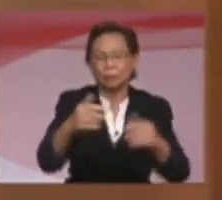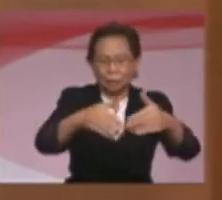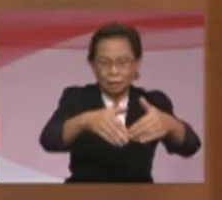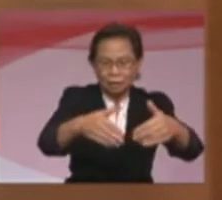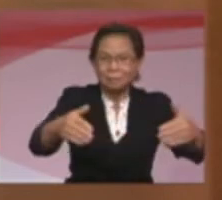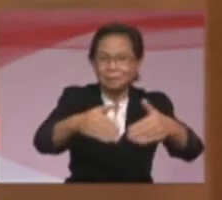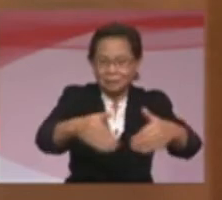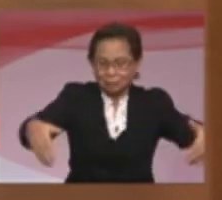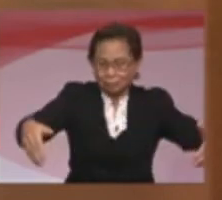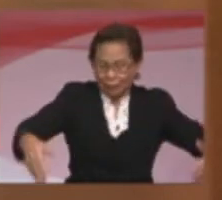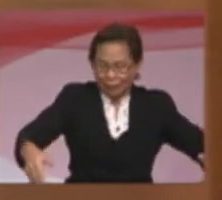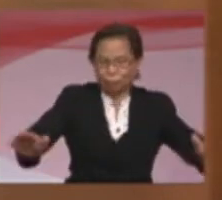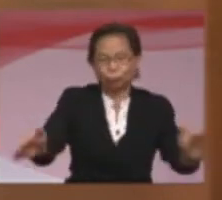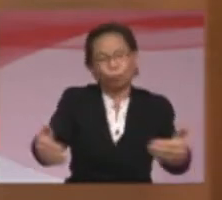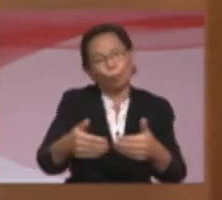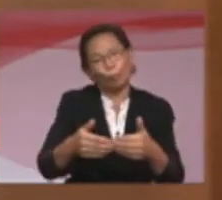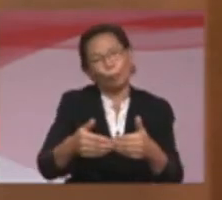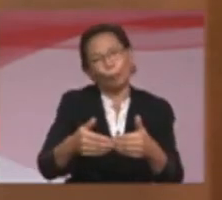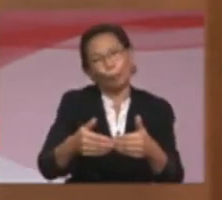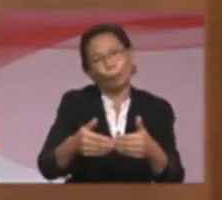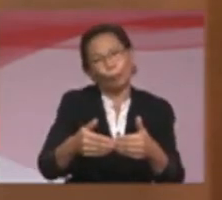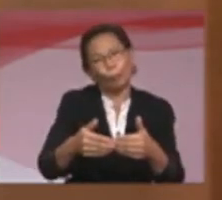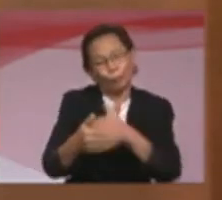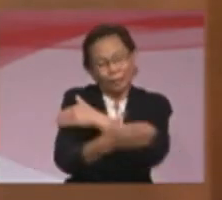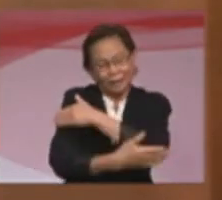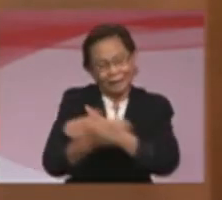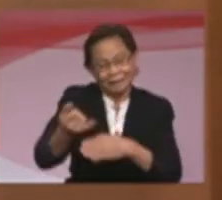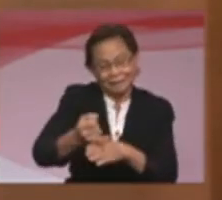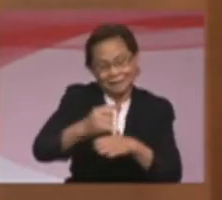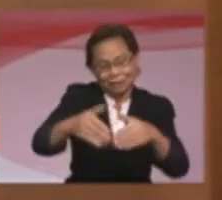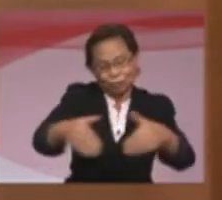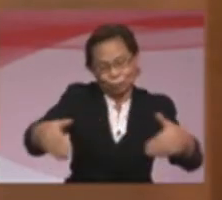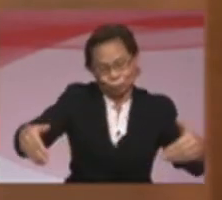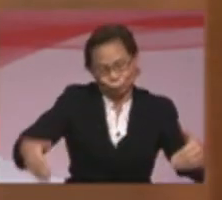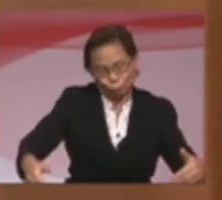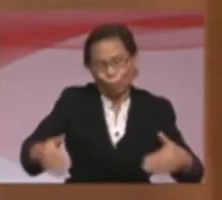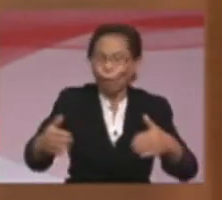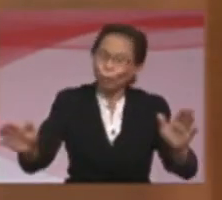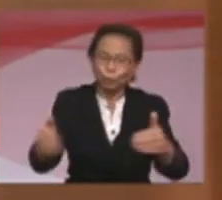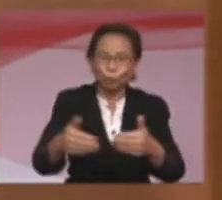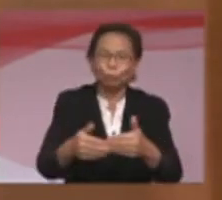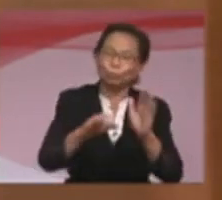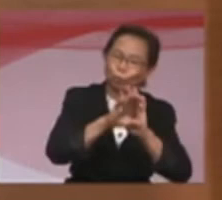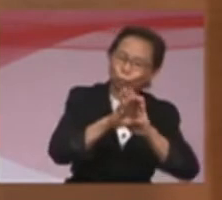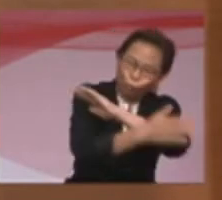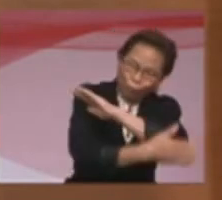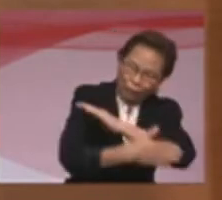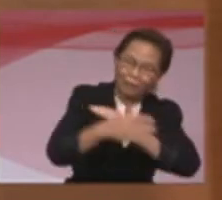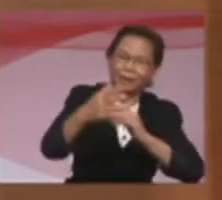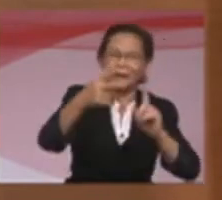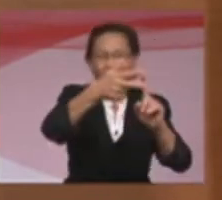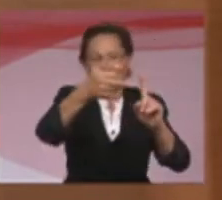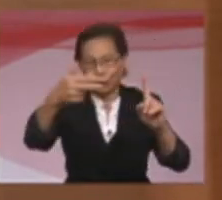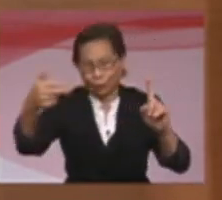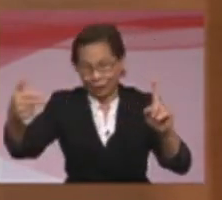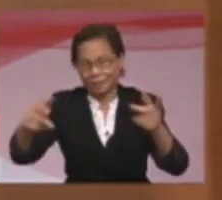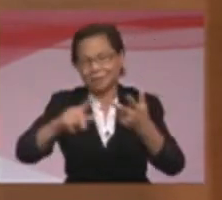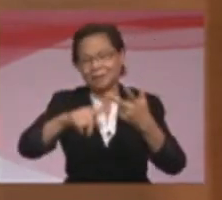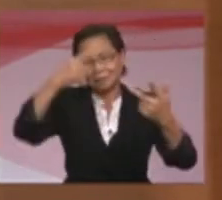pintu sempadan walaupun kepada negara-negara jiran seperti Indonesia,